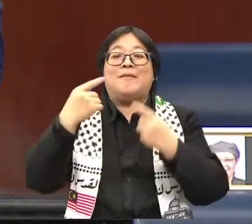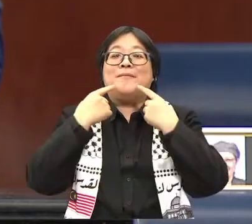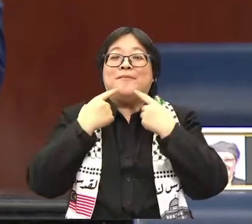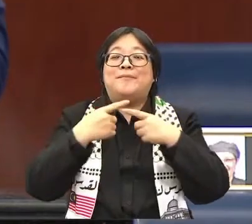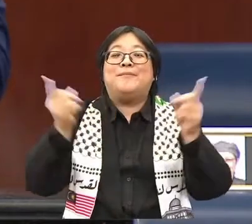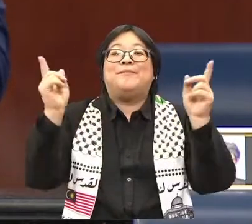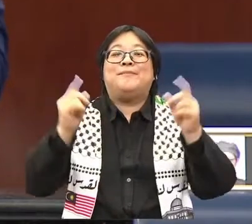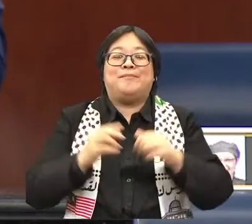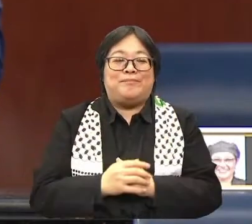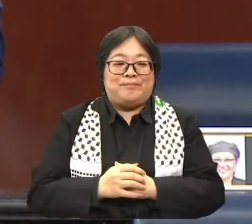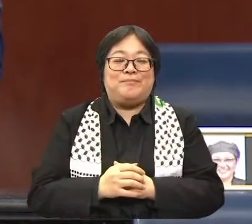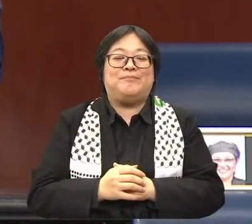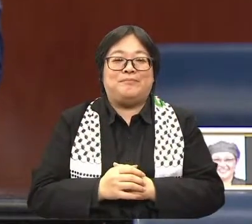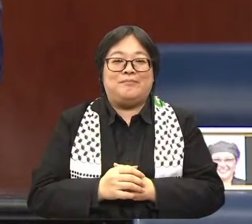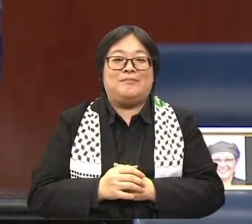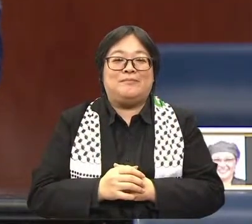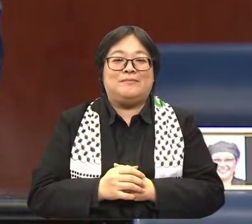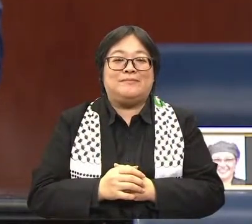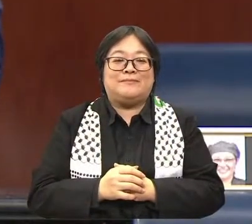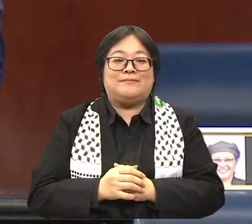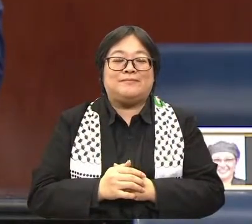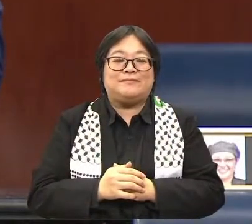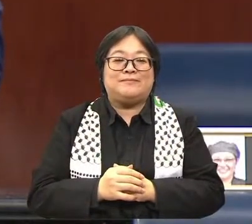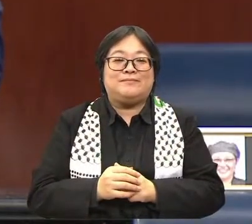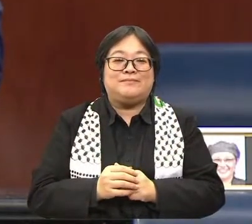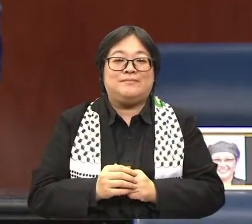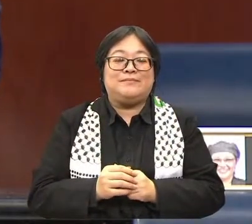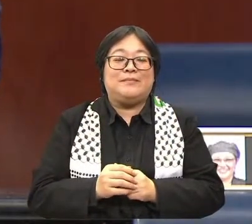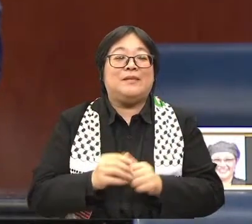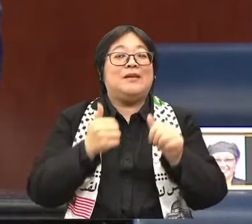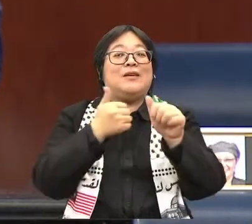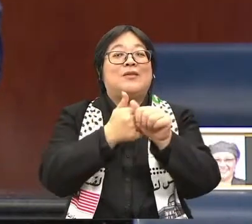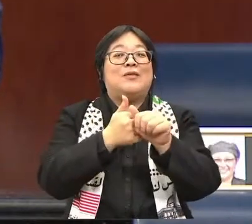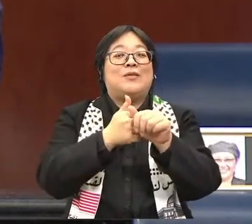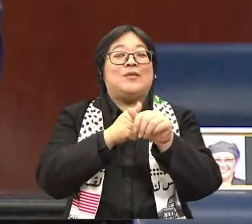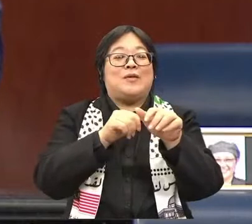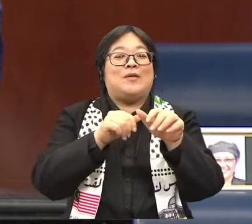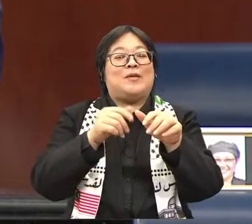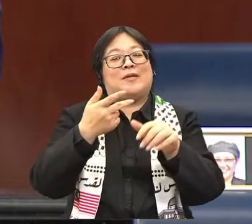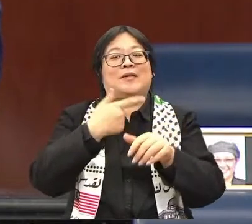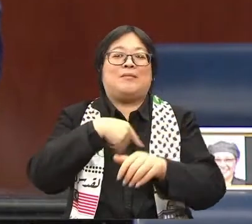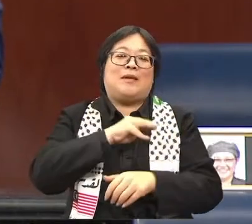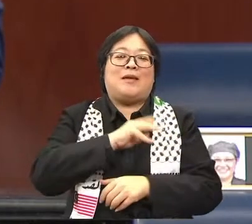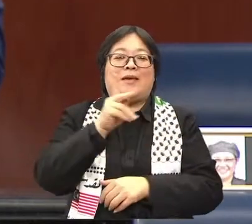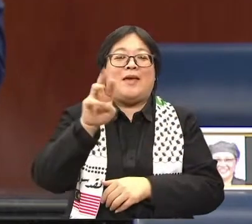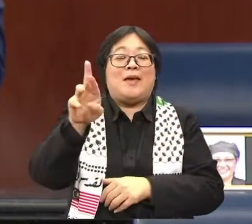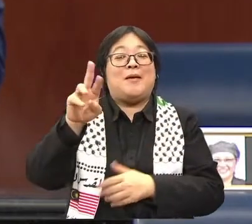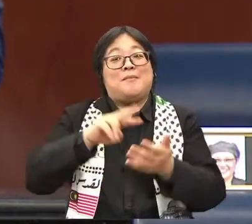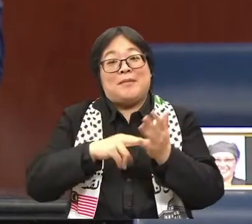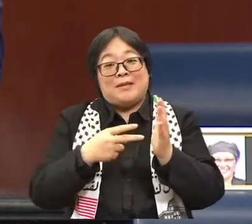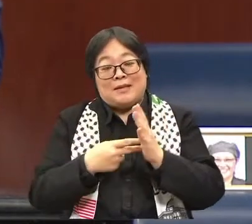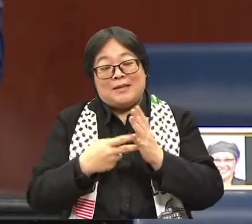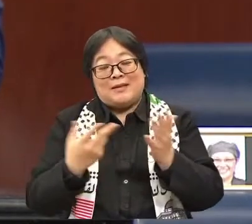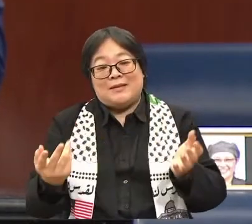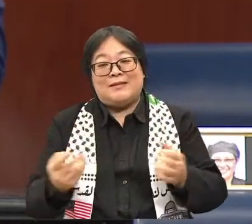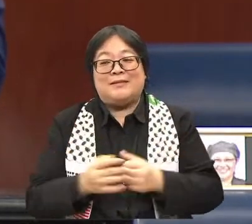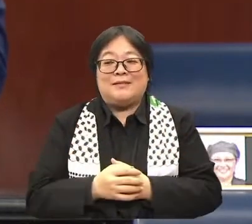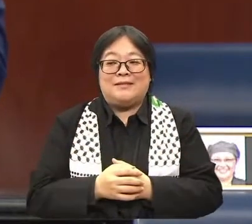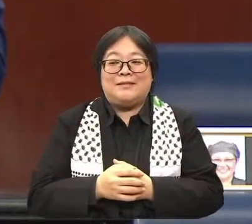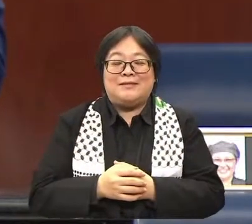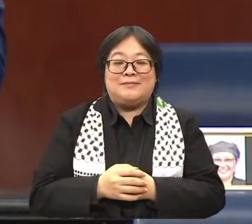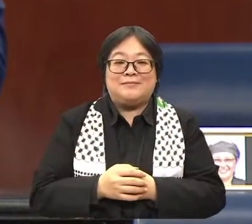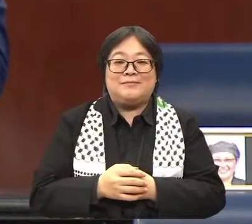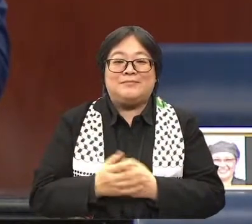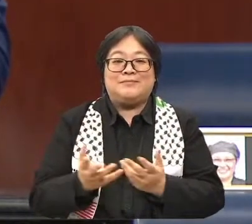tersebut melalui di bawah Kementerian kerja Raya maknanya kita dapat